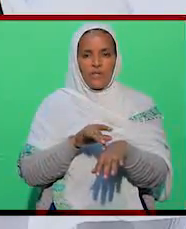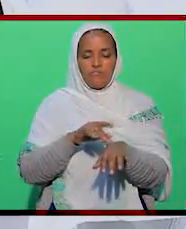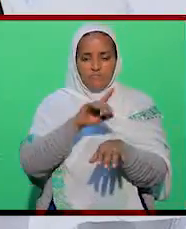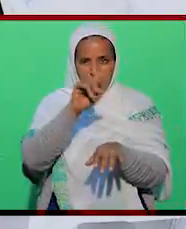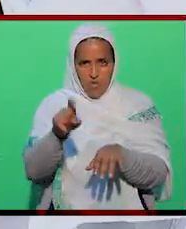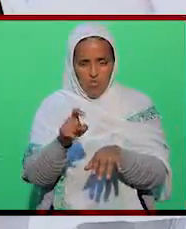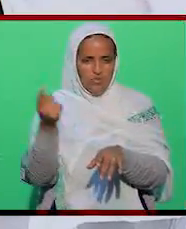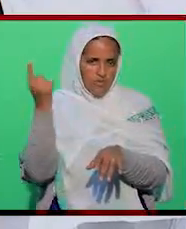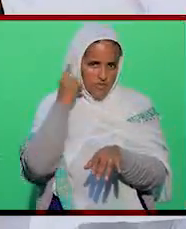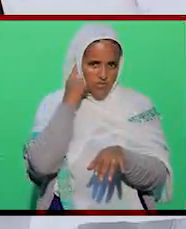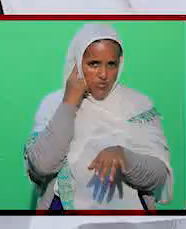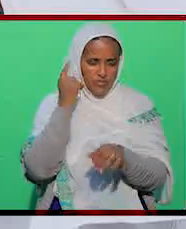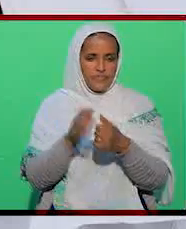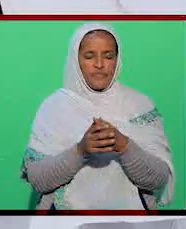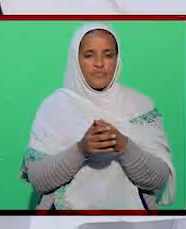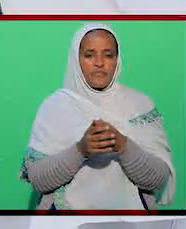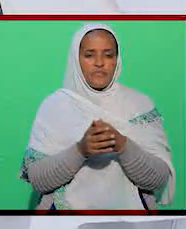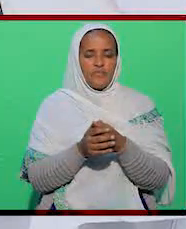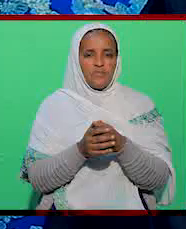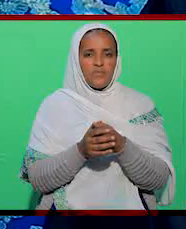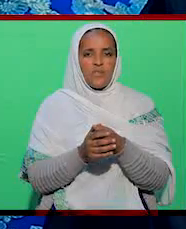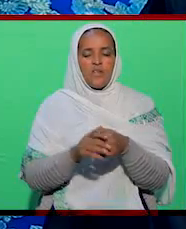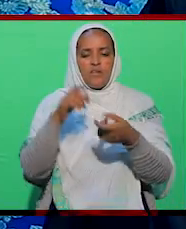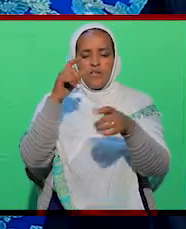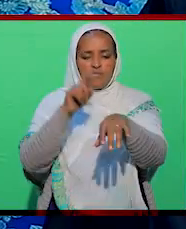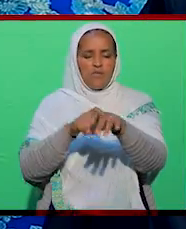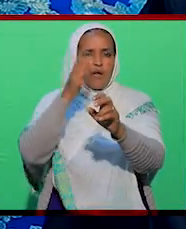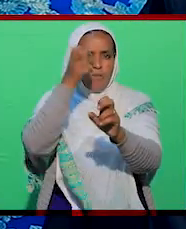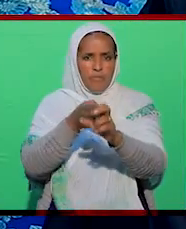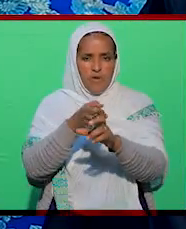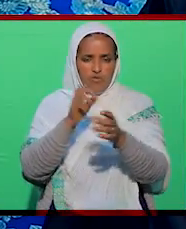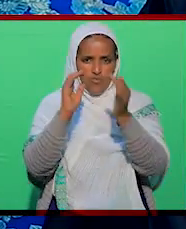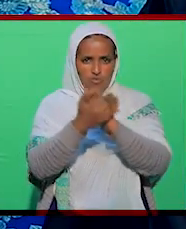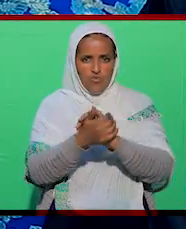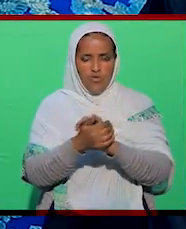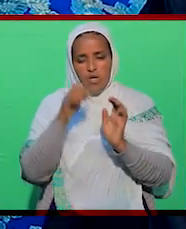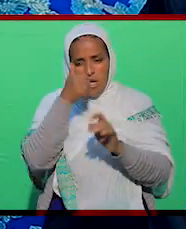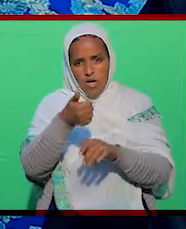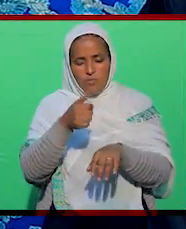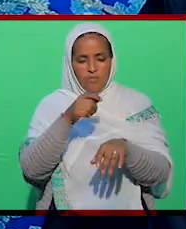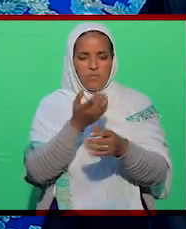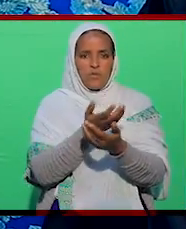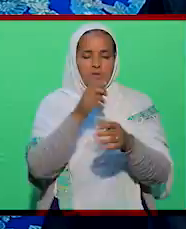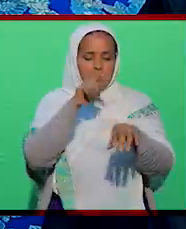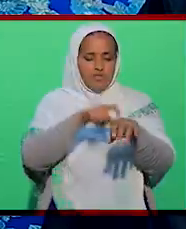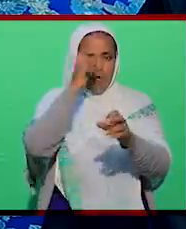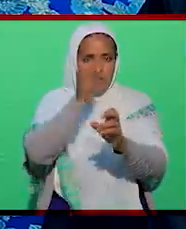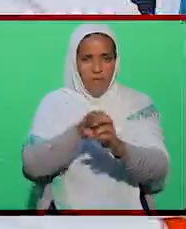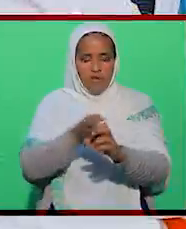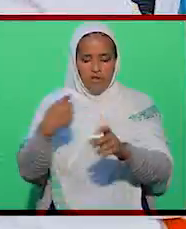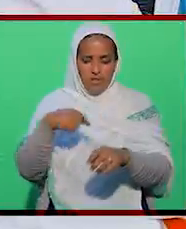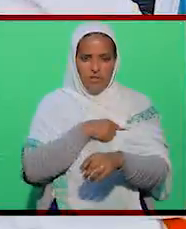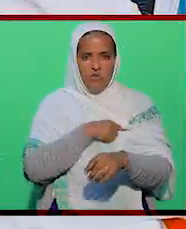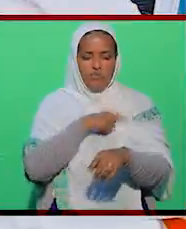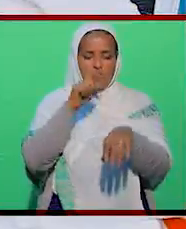24ን ሲያነሱ ሰምታችሁታል። ጊዜው ከብዶ ነው ነገሩ። ጊዜው እንዲከብድ